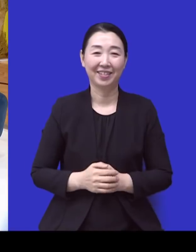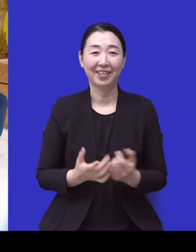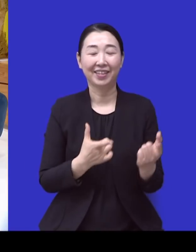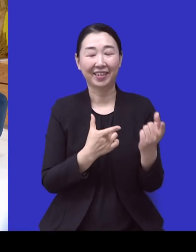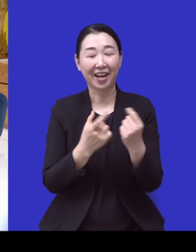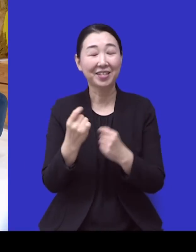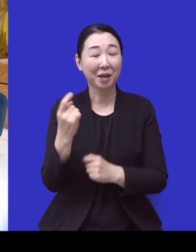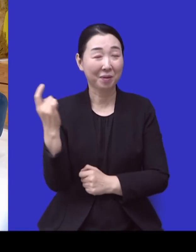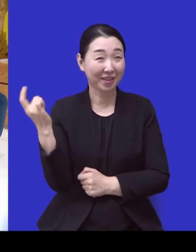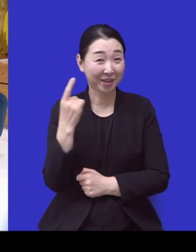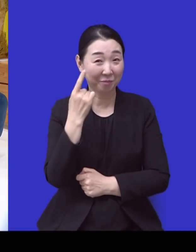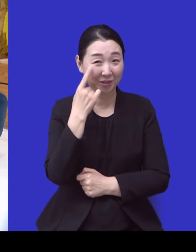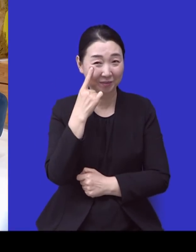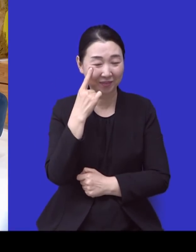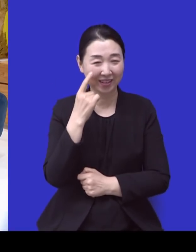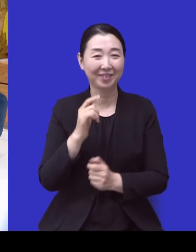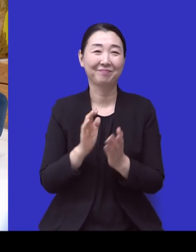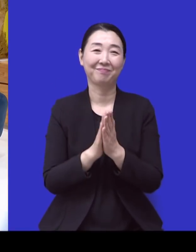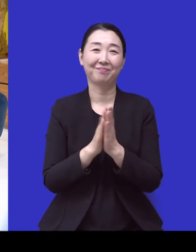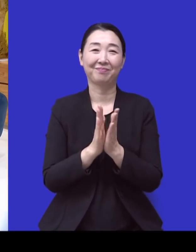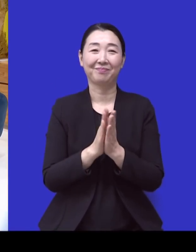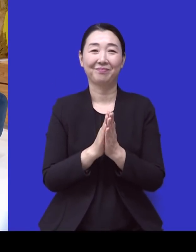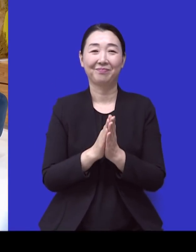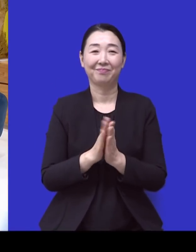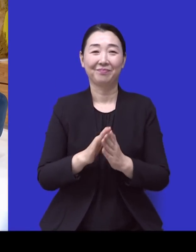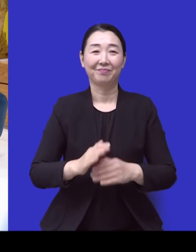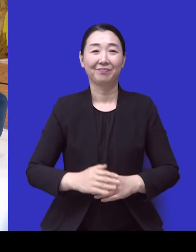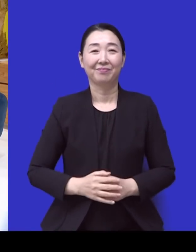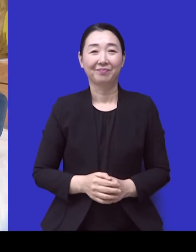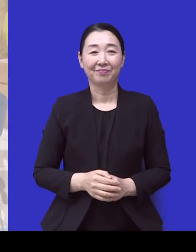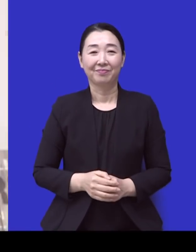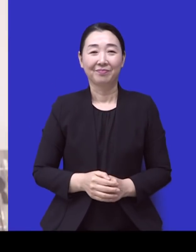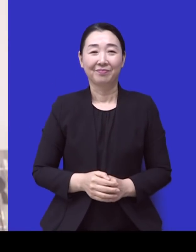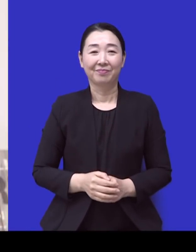한번 청해 드릴까요? 성령이 오셨네 청해 듣겠습니다.